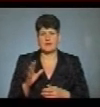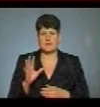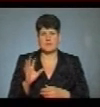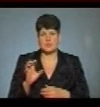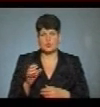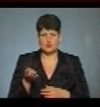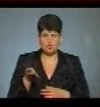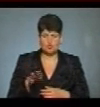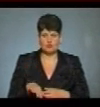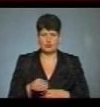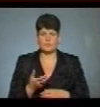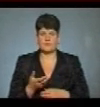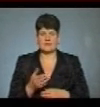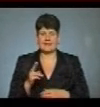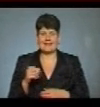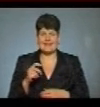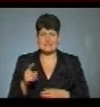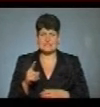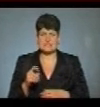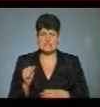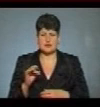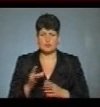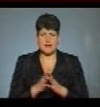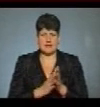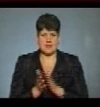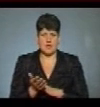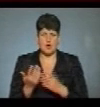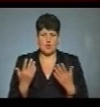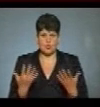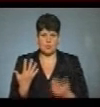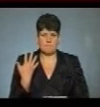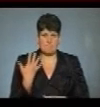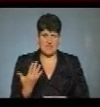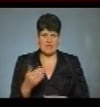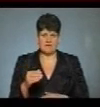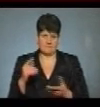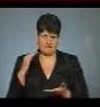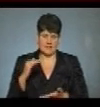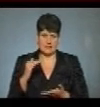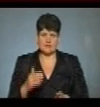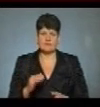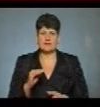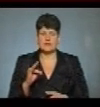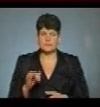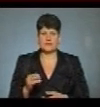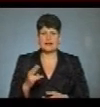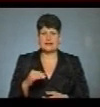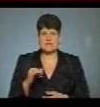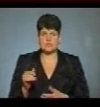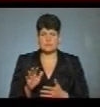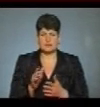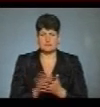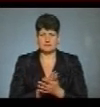штук медичні, значить, де засоби для рук 5 флаконів великих, де засоби для приміщень,